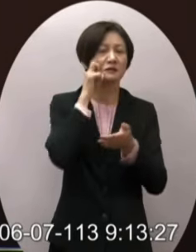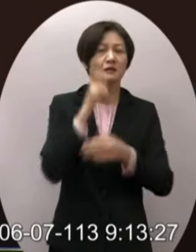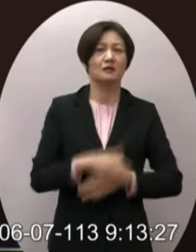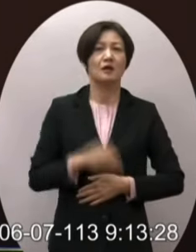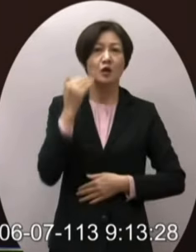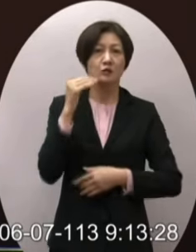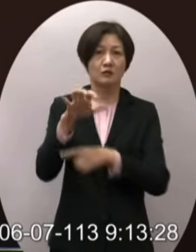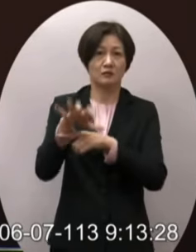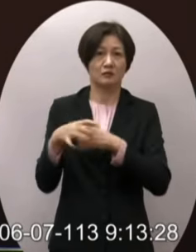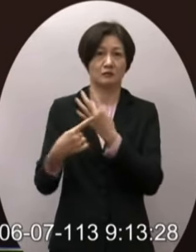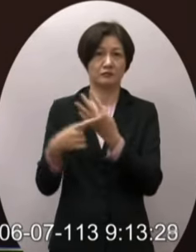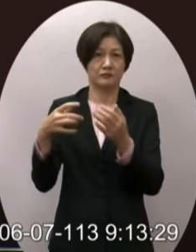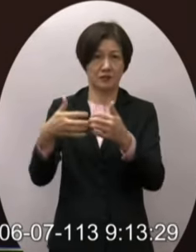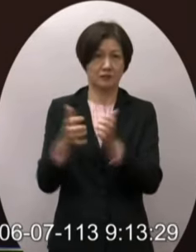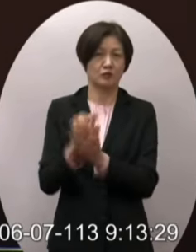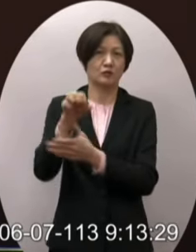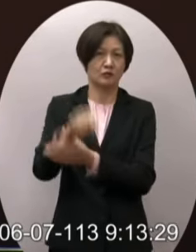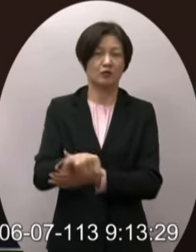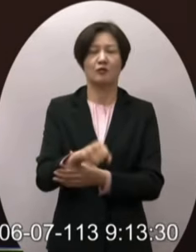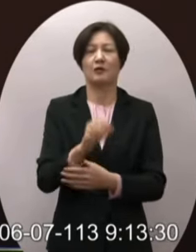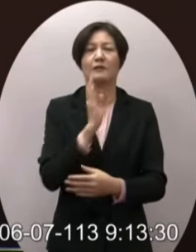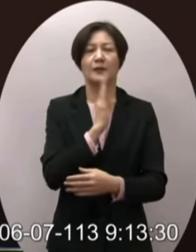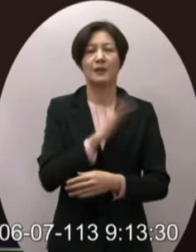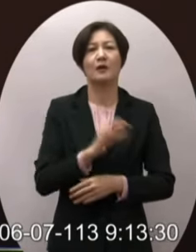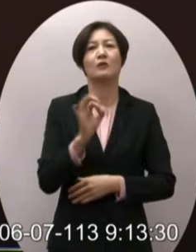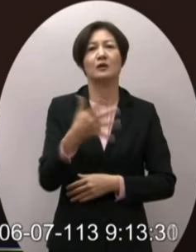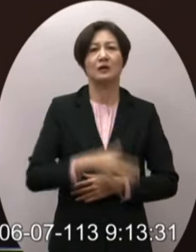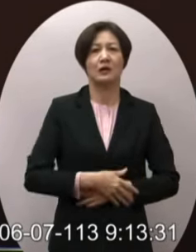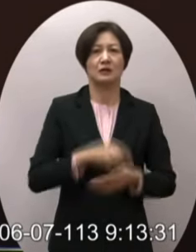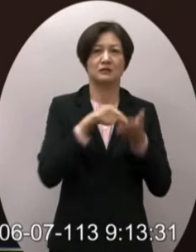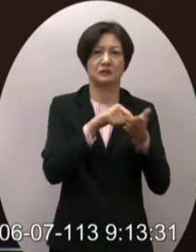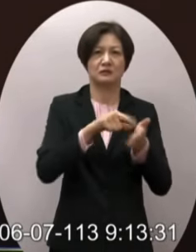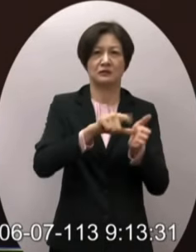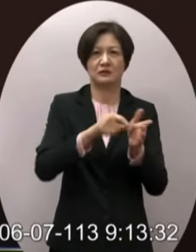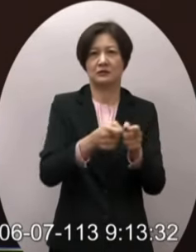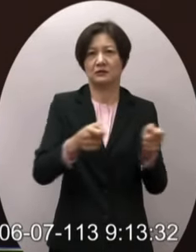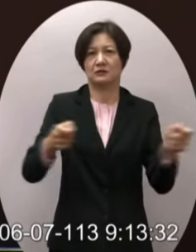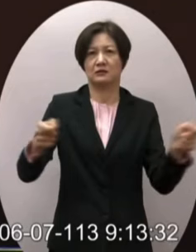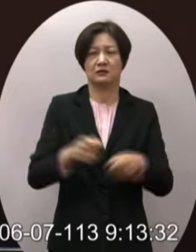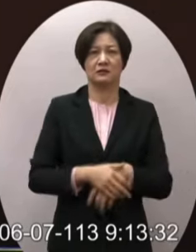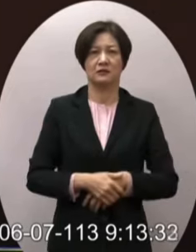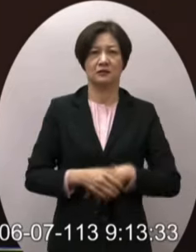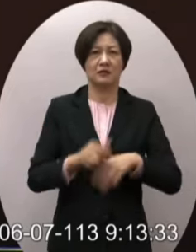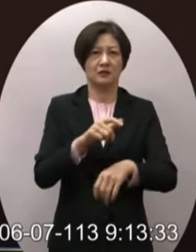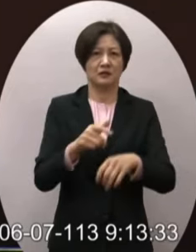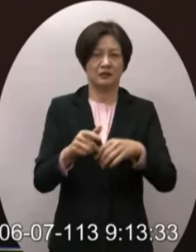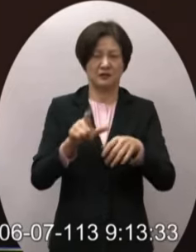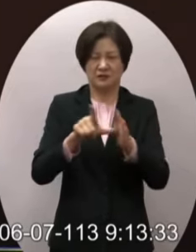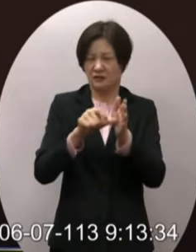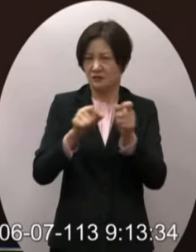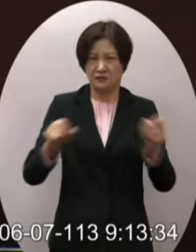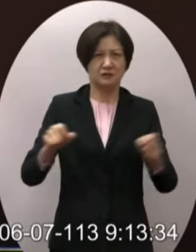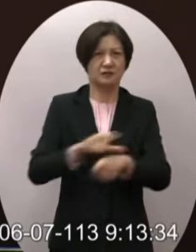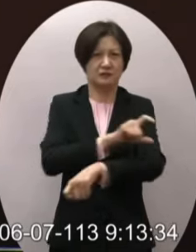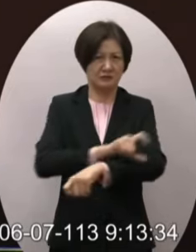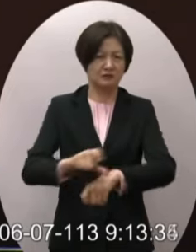同意补登，他所需要的费日甚时啊，时间也要花了很多啦，那这样子会面临到很多的困难。那我们希望说这三个